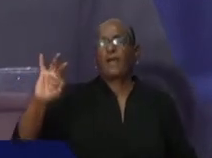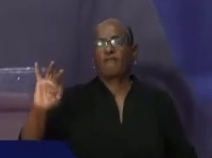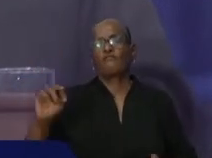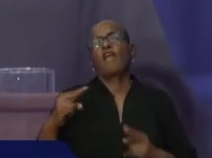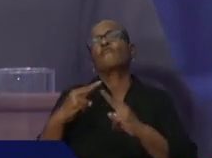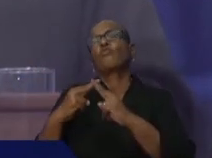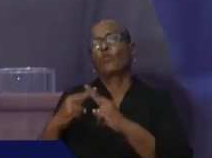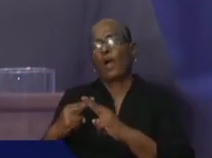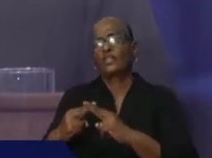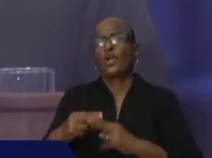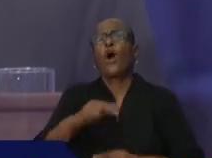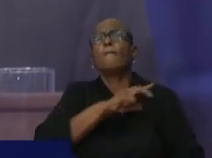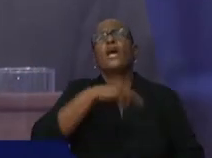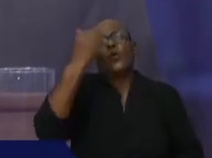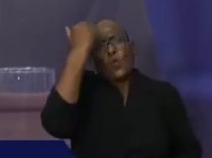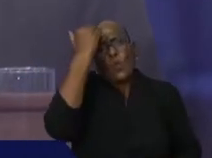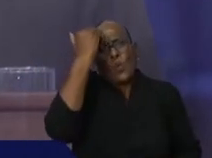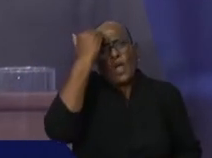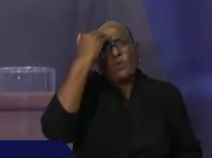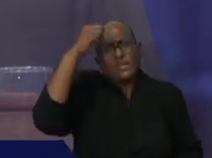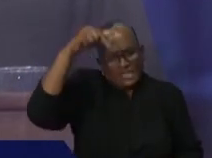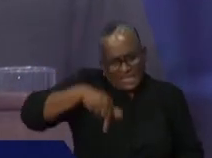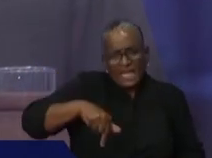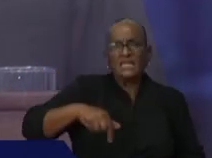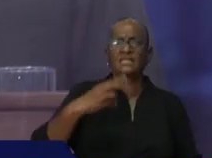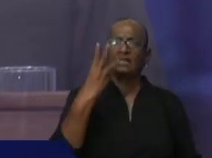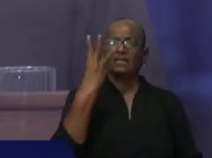hebben dat we dan in deze 3 maanden